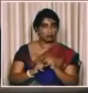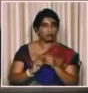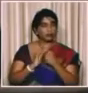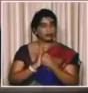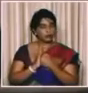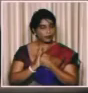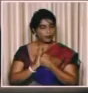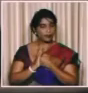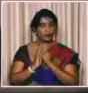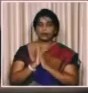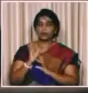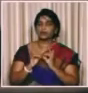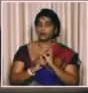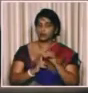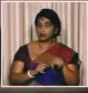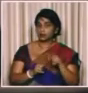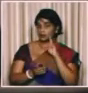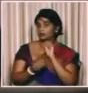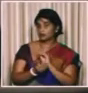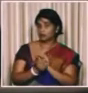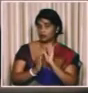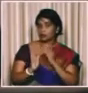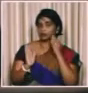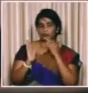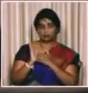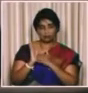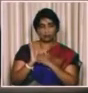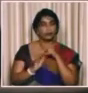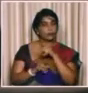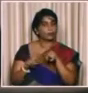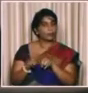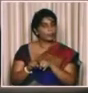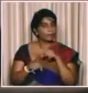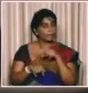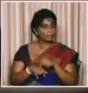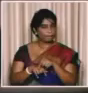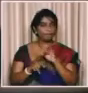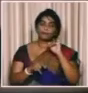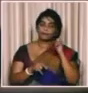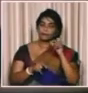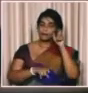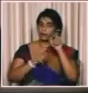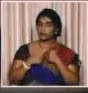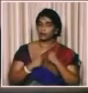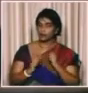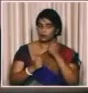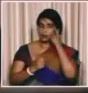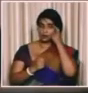ගරු මන්ත්‍රීතුමනි මේක අපි ආරක්ෂා කරන්න ඕනේ කාරණාවක් එතකොට මෙතනදී සමහර අය උත්සාහ